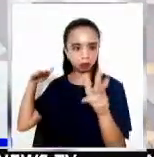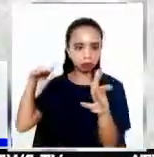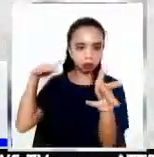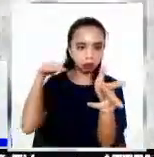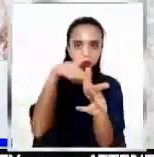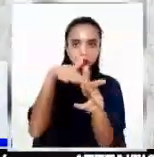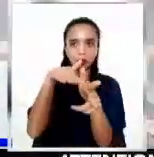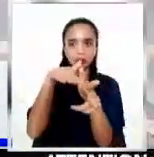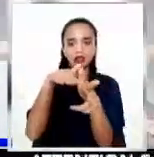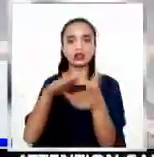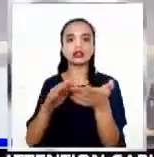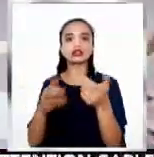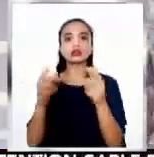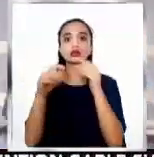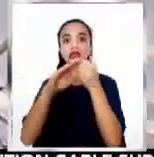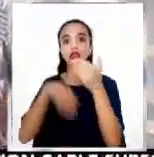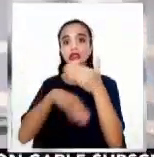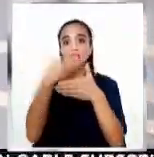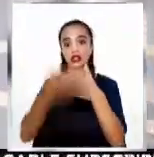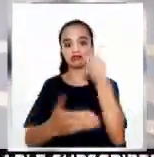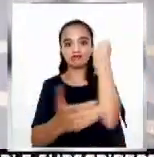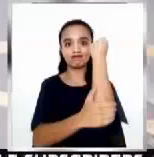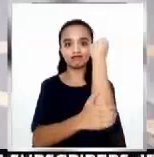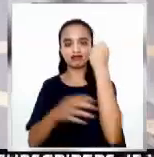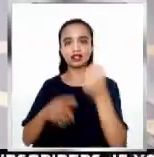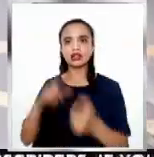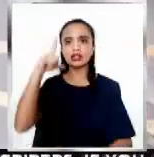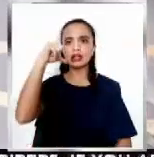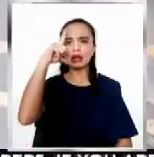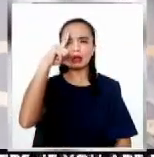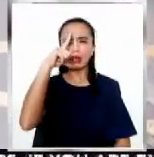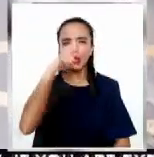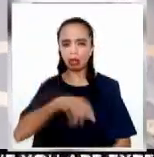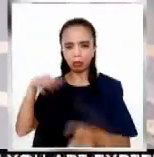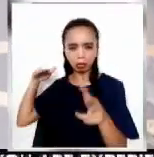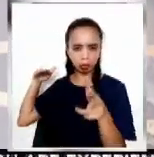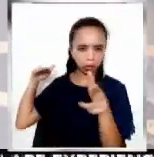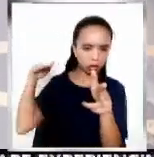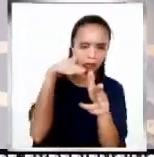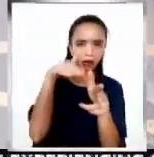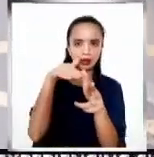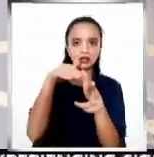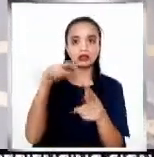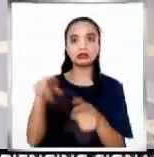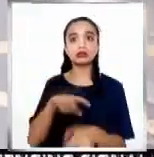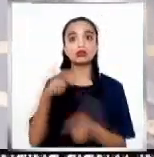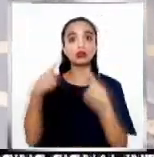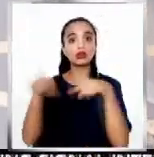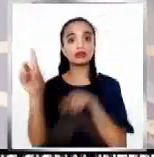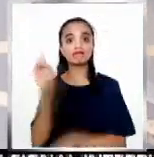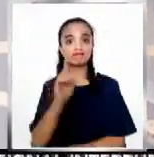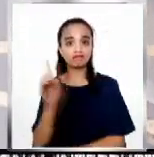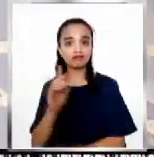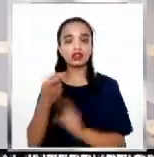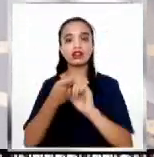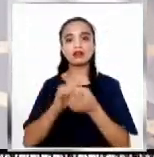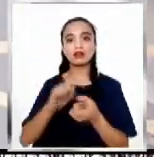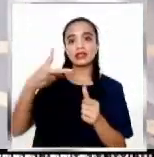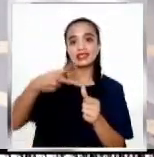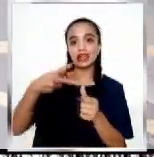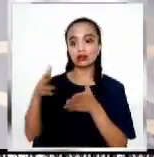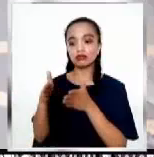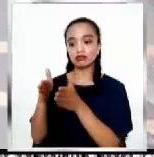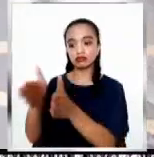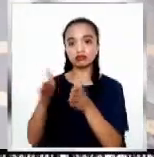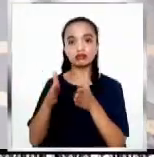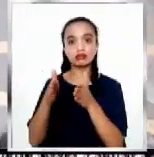poste. Mabilis ang dating ng jeep na biyaheng Morayta, Divisoria. Nagmula pa ito sa second lane ng kalsada bago